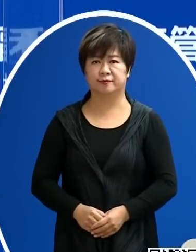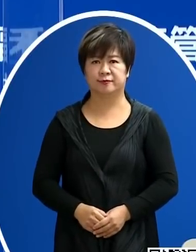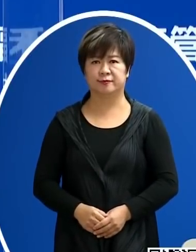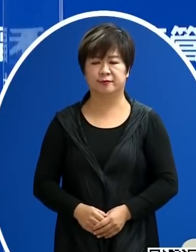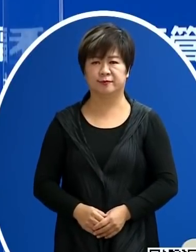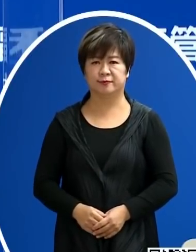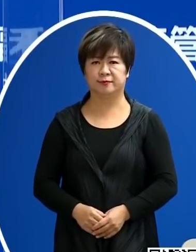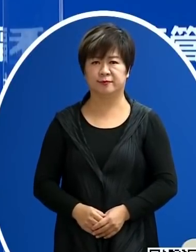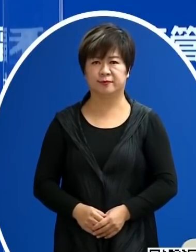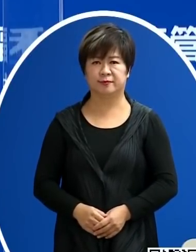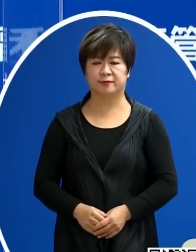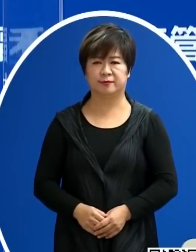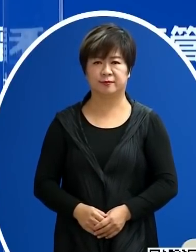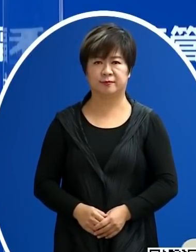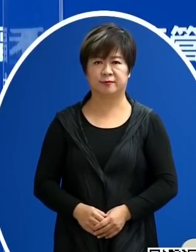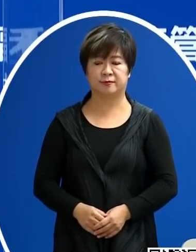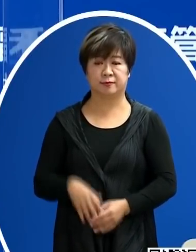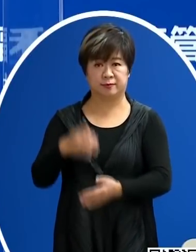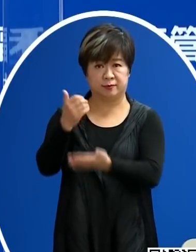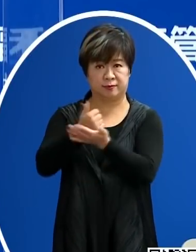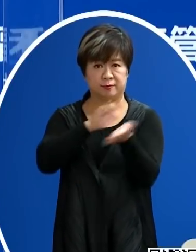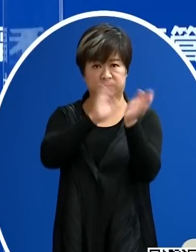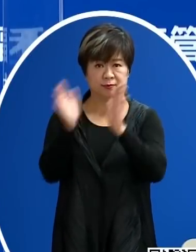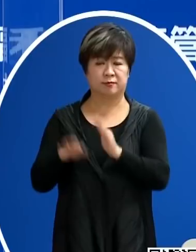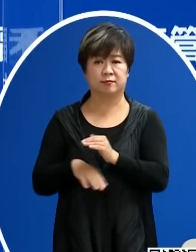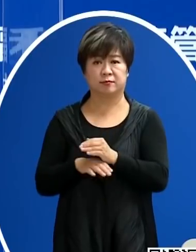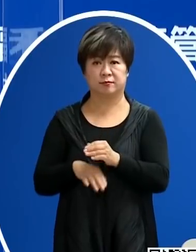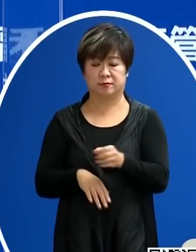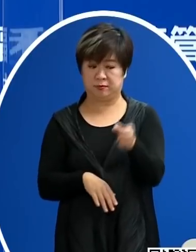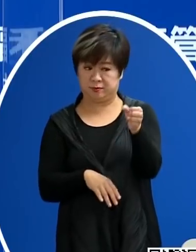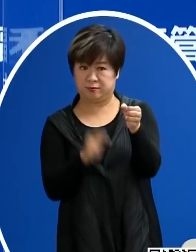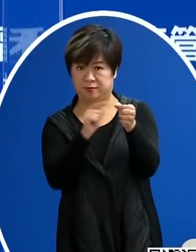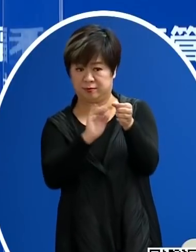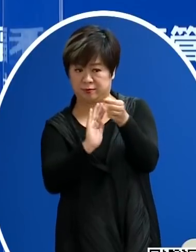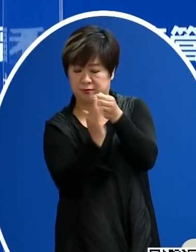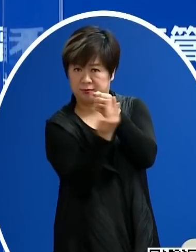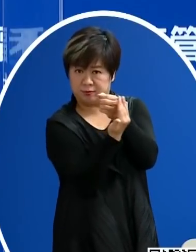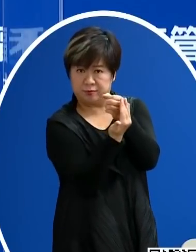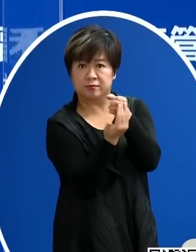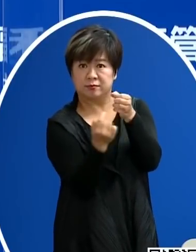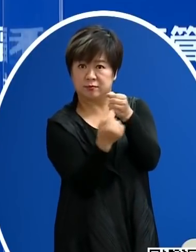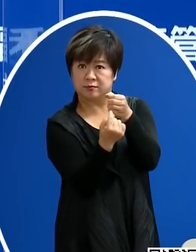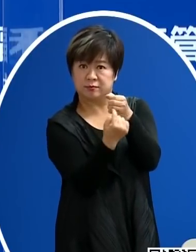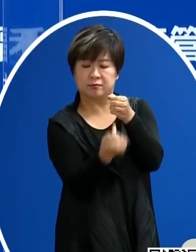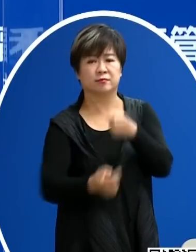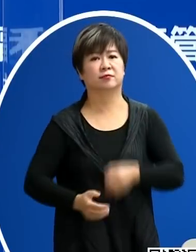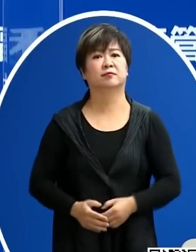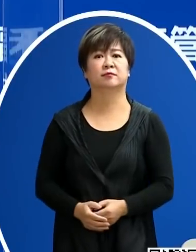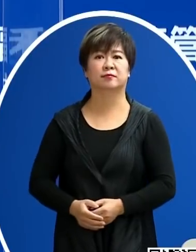哦，这是它整批进来的哈，它的一个外包装哈。